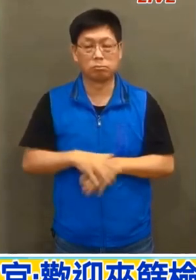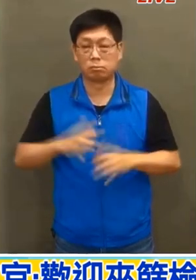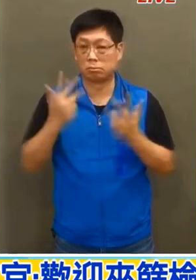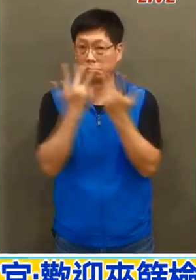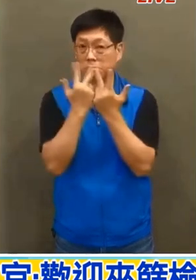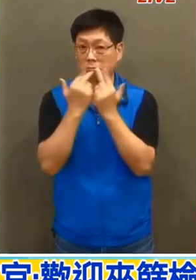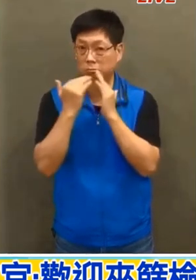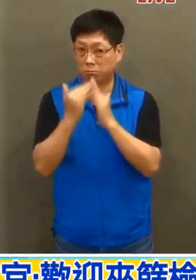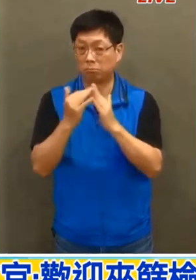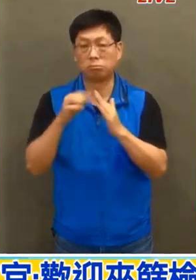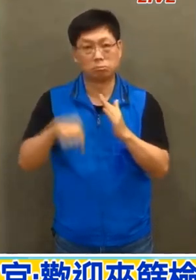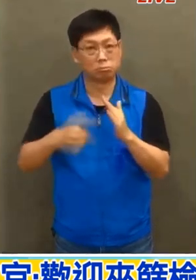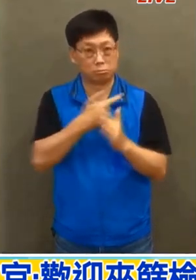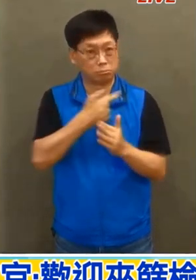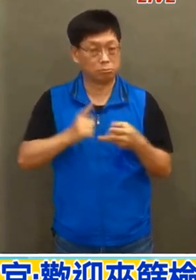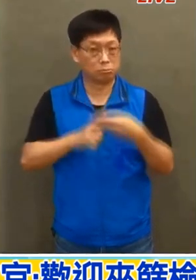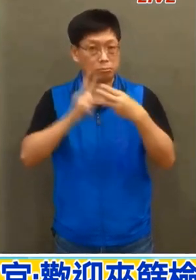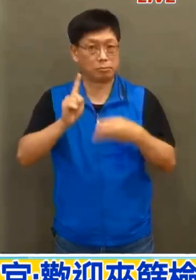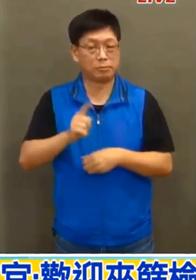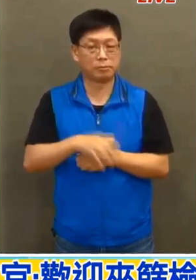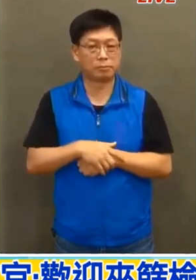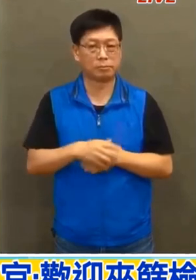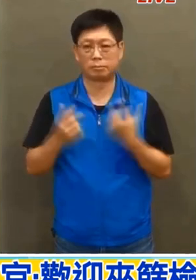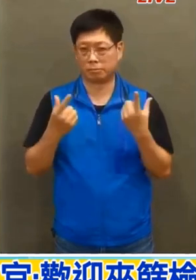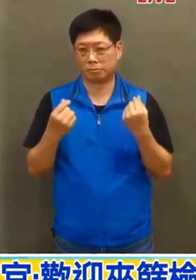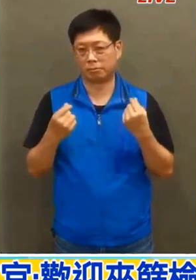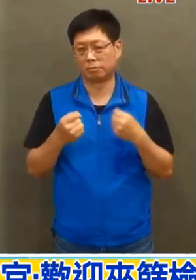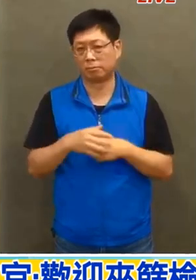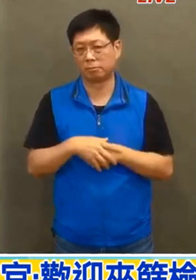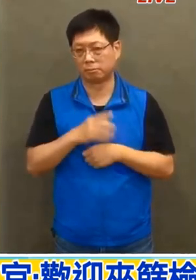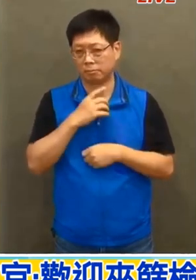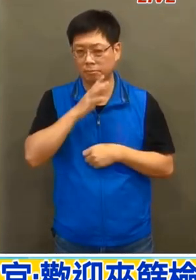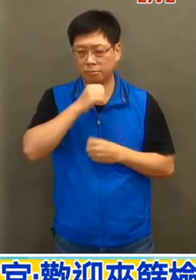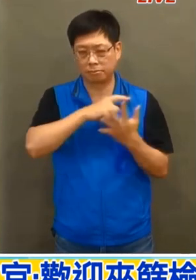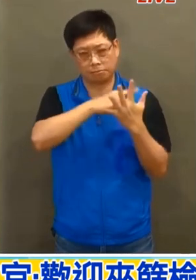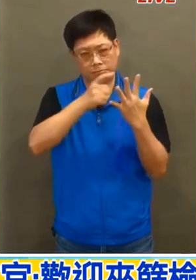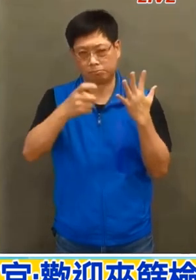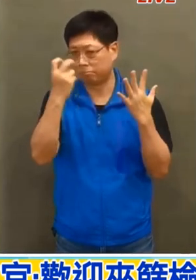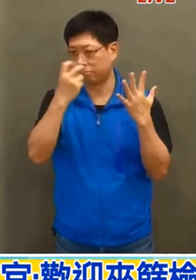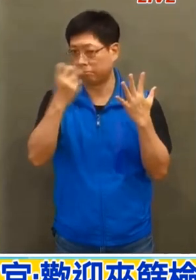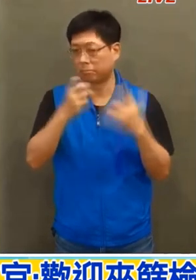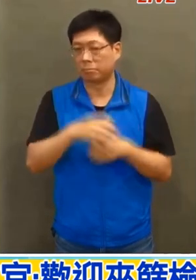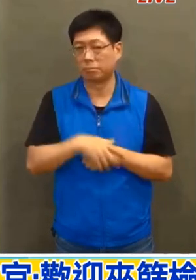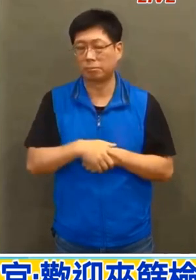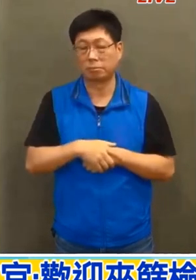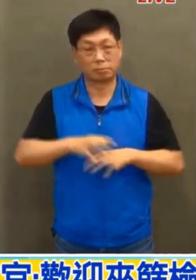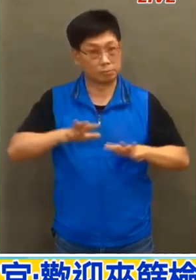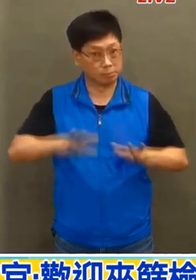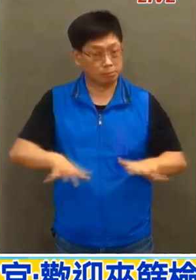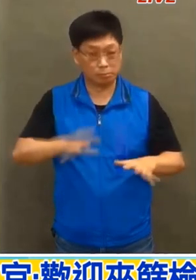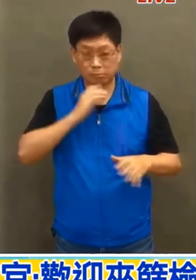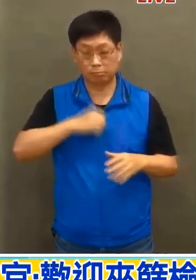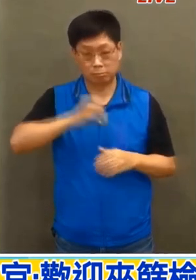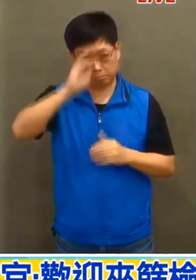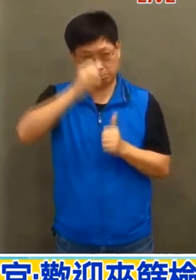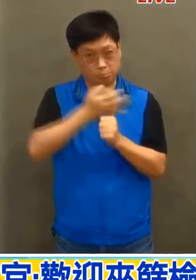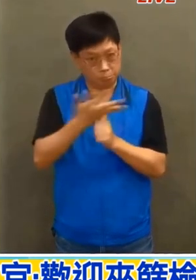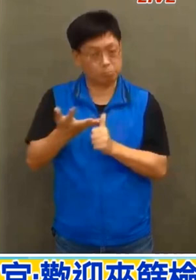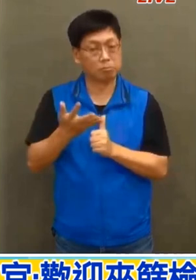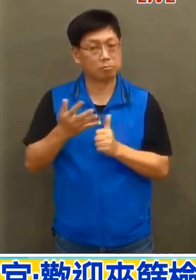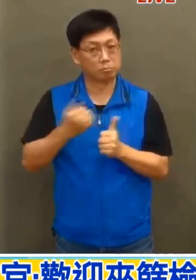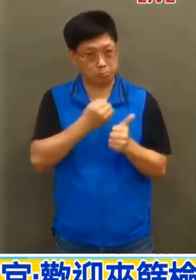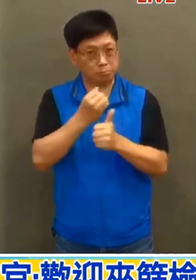市最重要的还是要滚动式的去检讨，现在的疫情虽然是稳